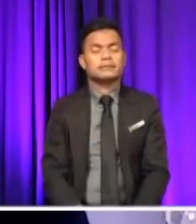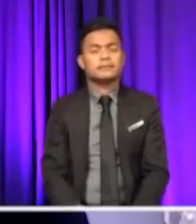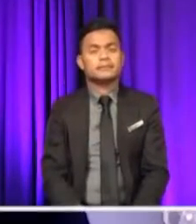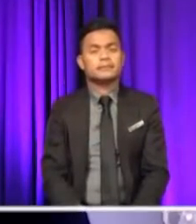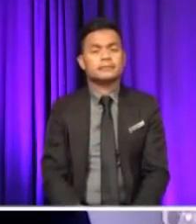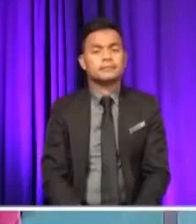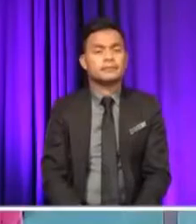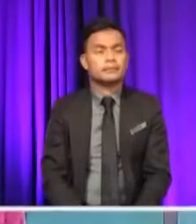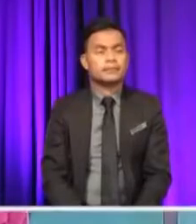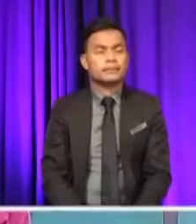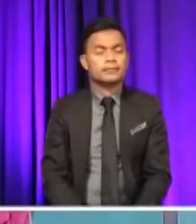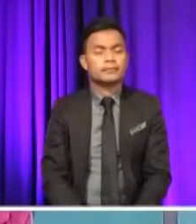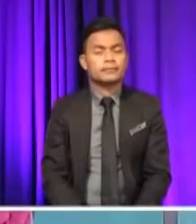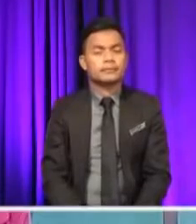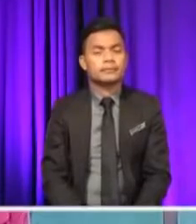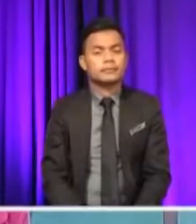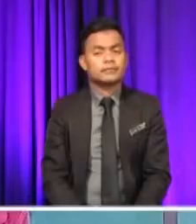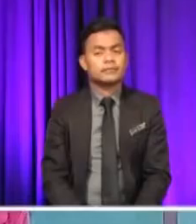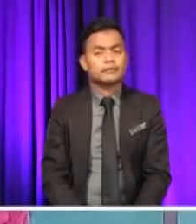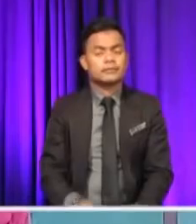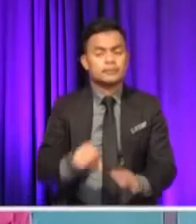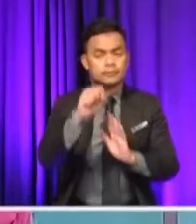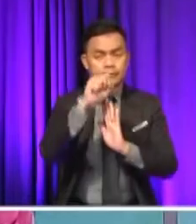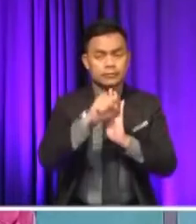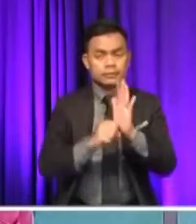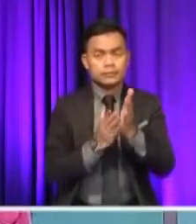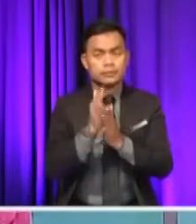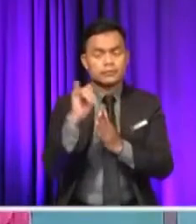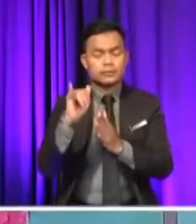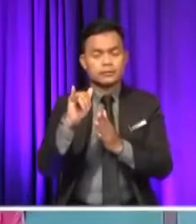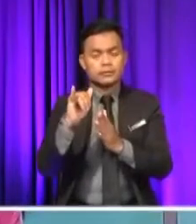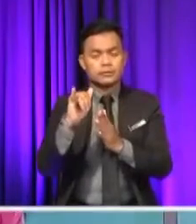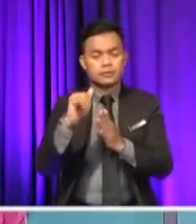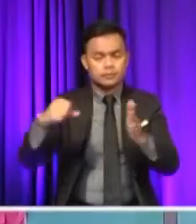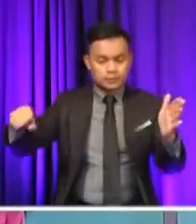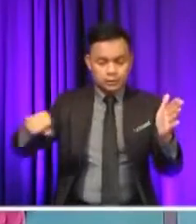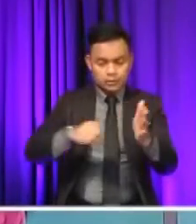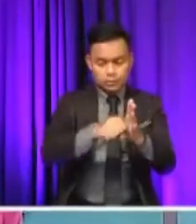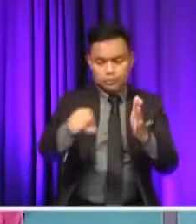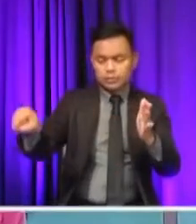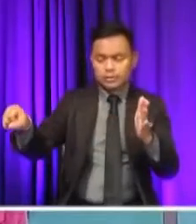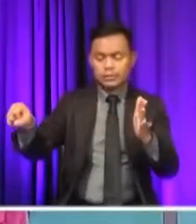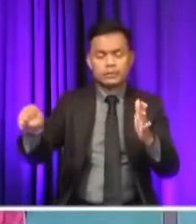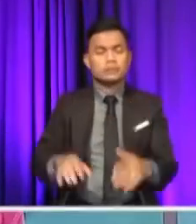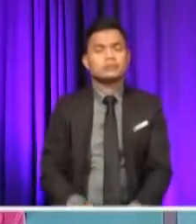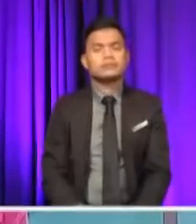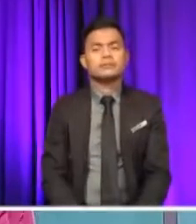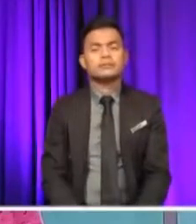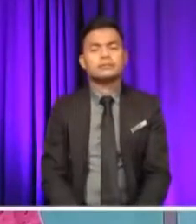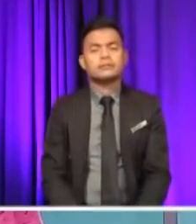Baik. Okey. Okey, seterusnya kita tengok penyongsang ataupun inverter.